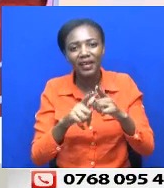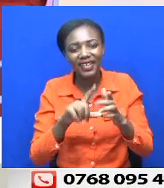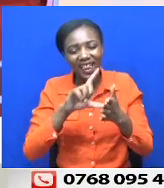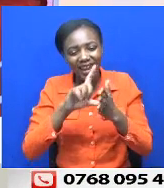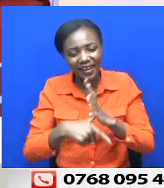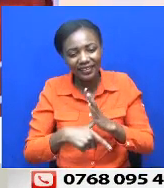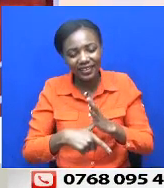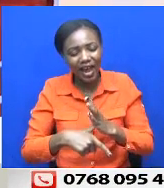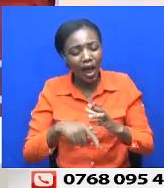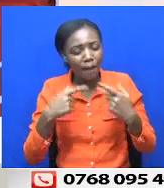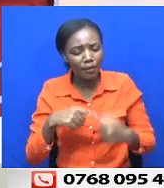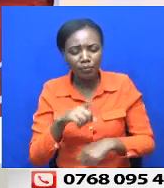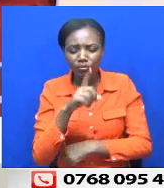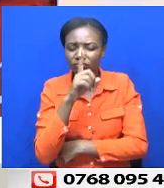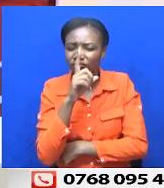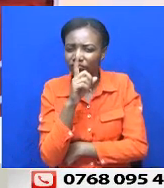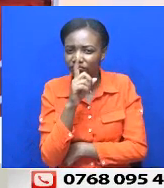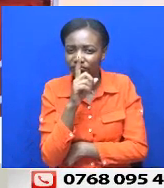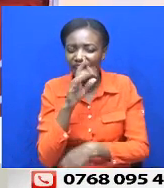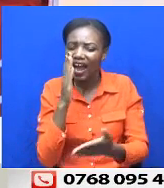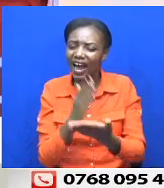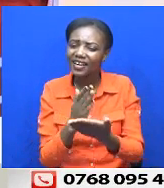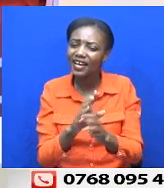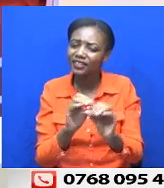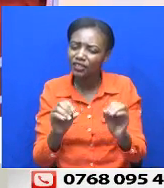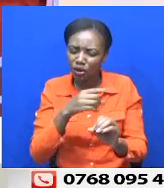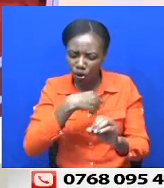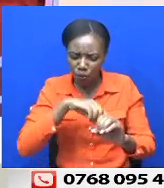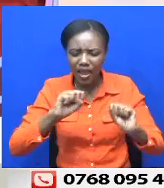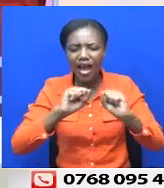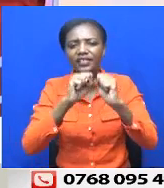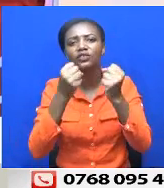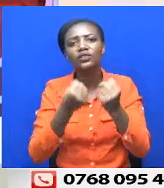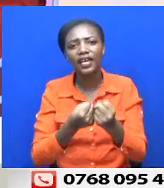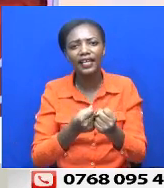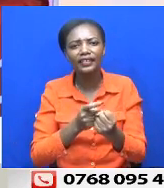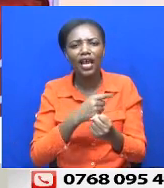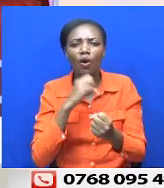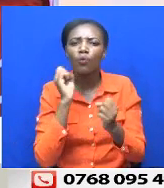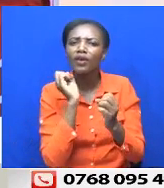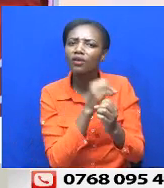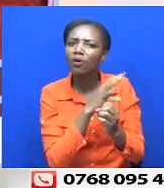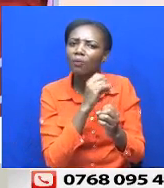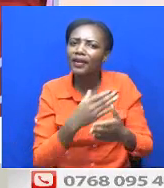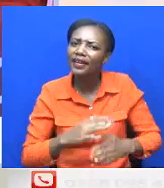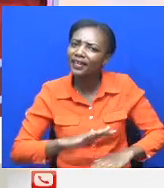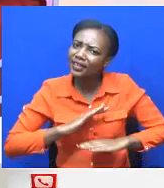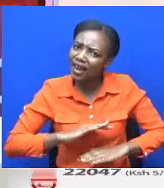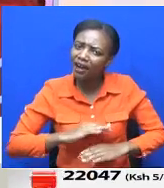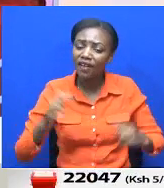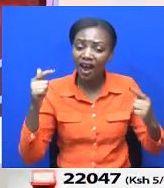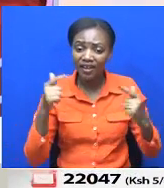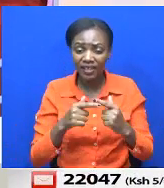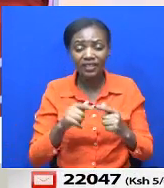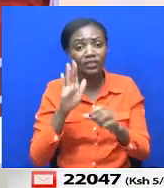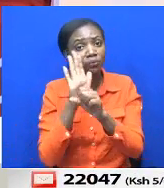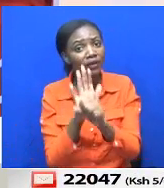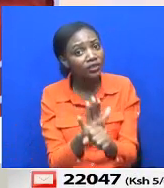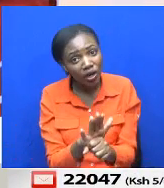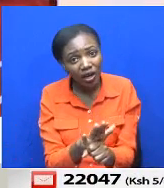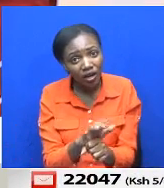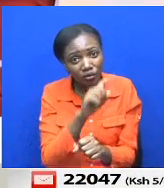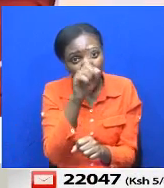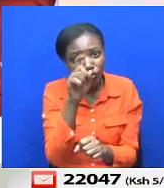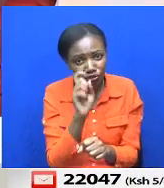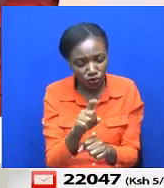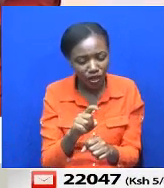haki haitendeki. Je, sisi kama jamii tumeweza kupasa sauti vya kutosha dhidi ya dhulma za kijinsia? Haya